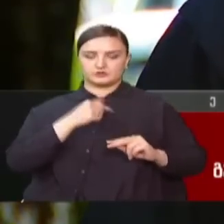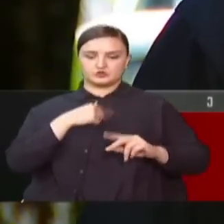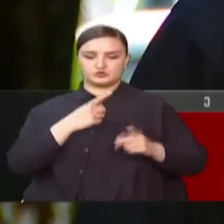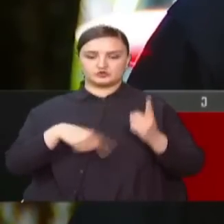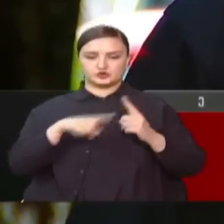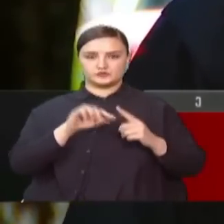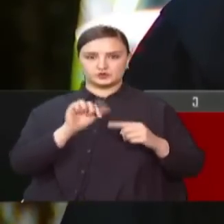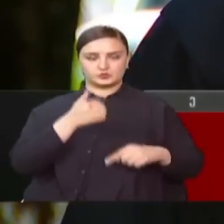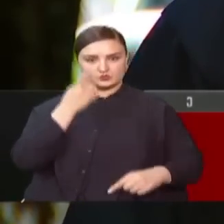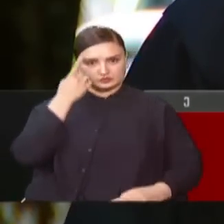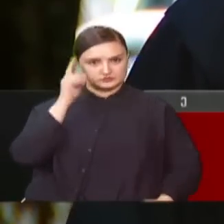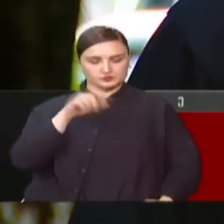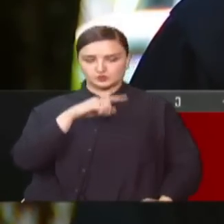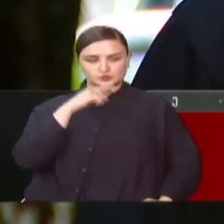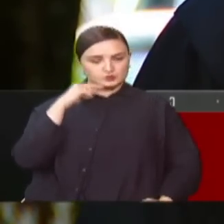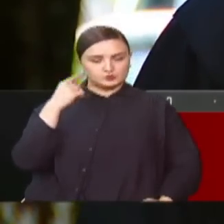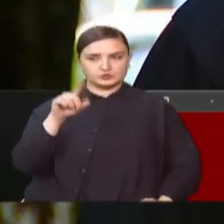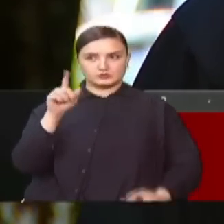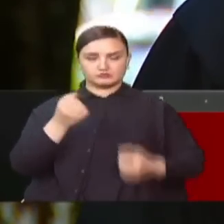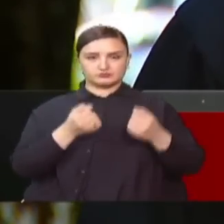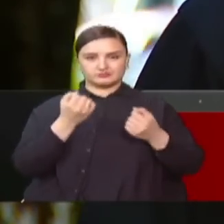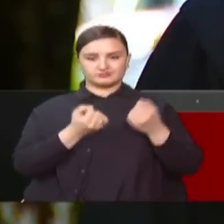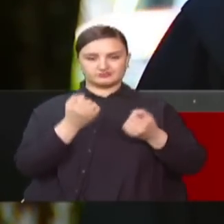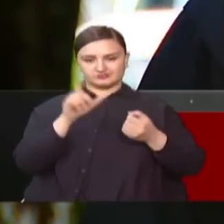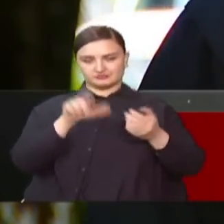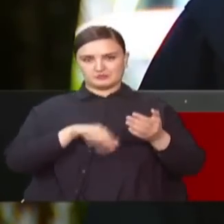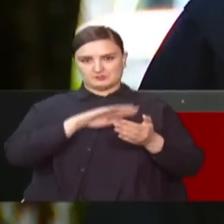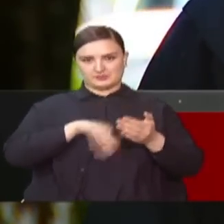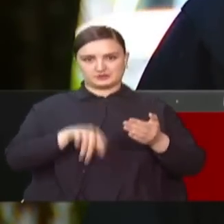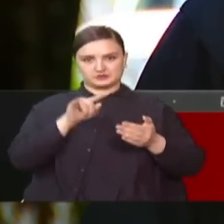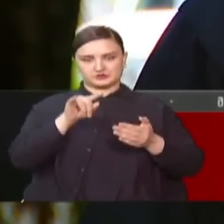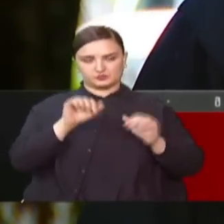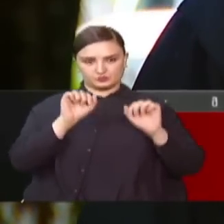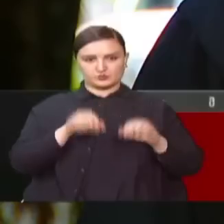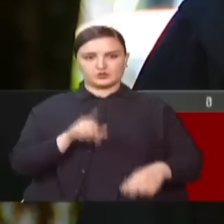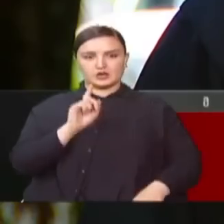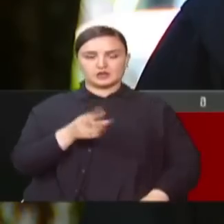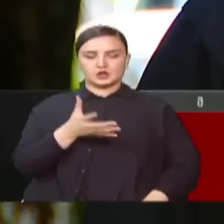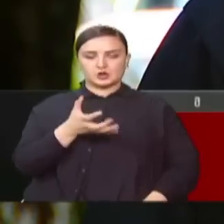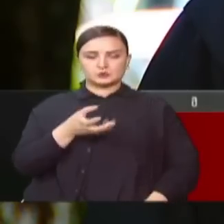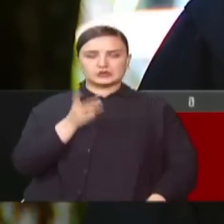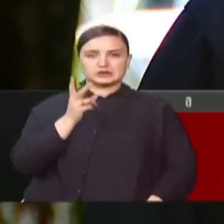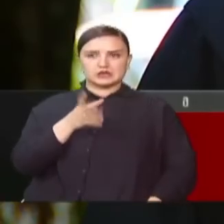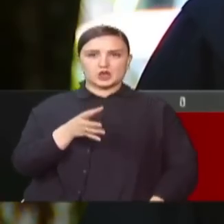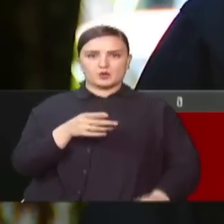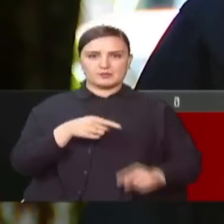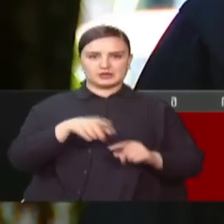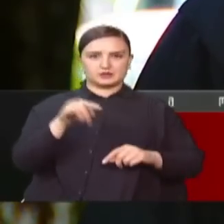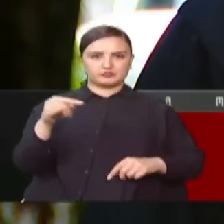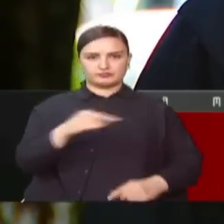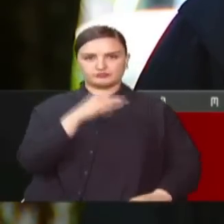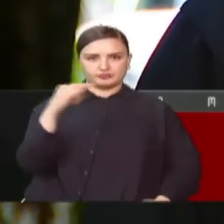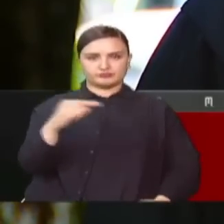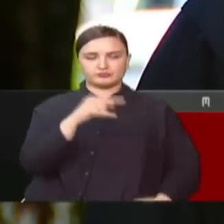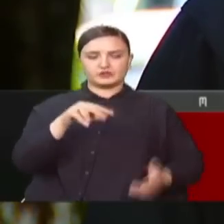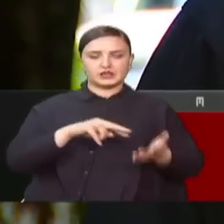ცნობილი, რა ესეთი უპილოტო საფრენ აპარატები, რომელიც შეძლებს 1500 კილომეტრამდე ფრენას, მაგრამ ამას ისინი